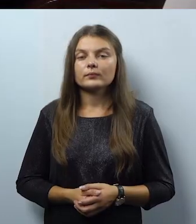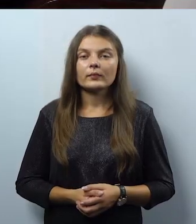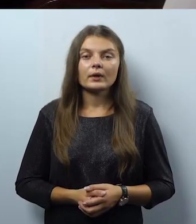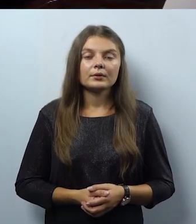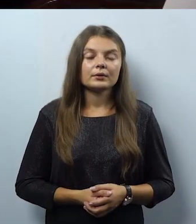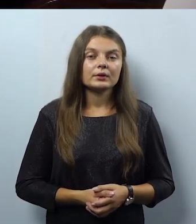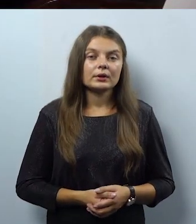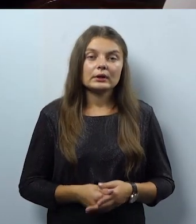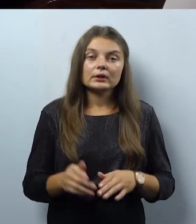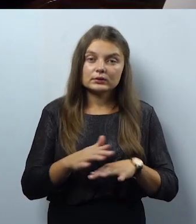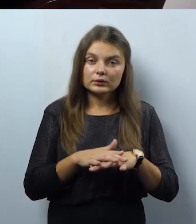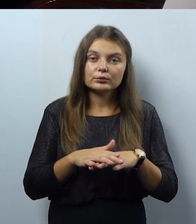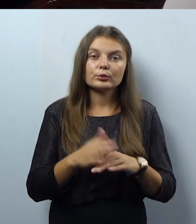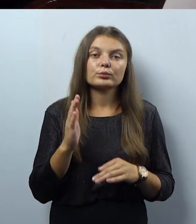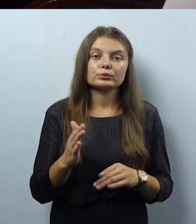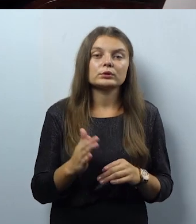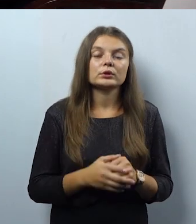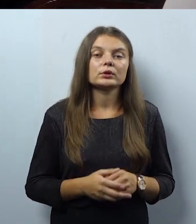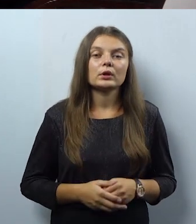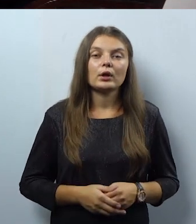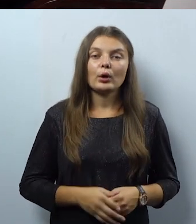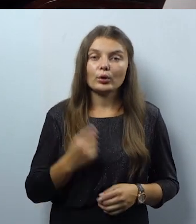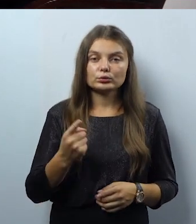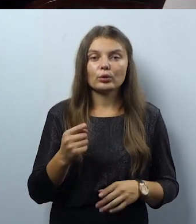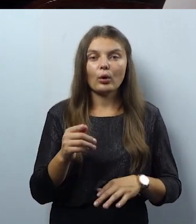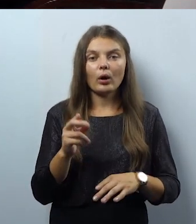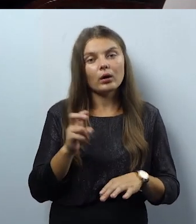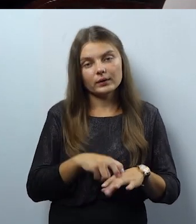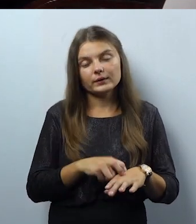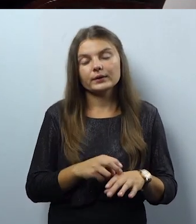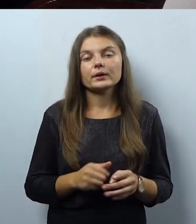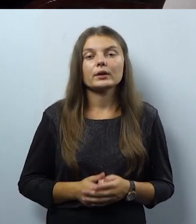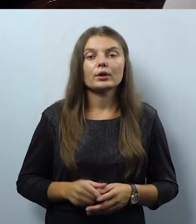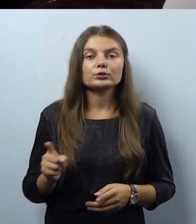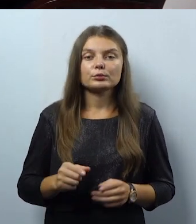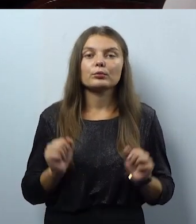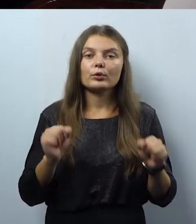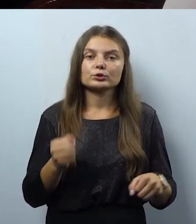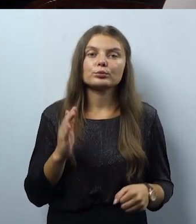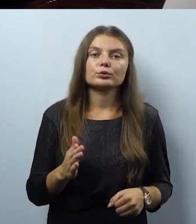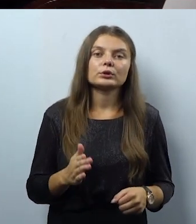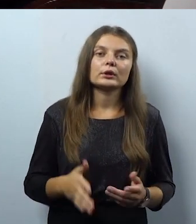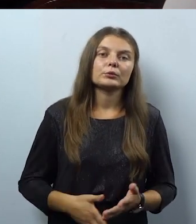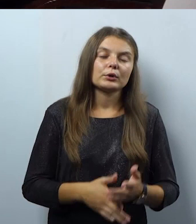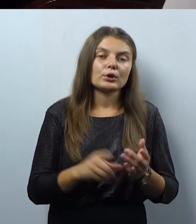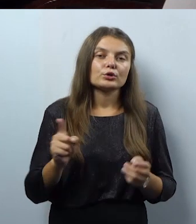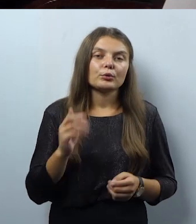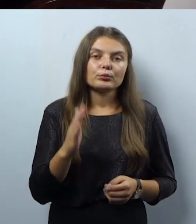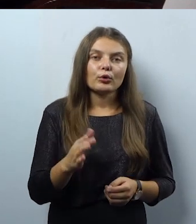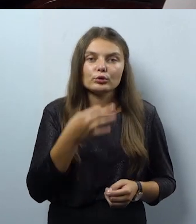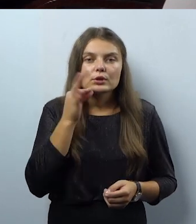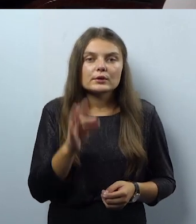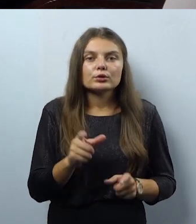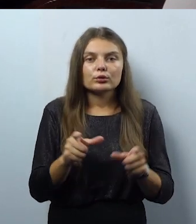так. Населення буде достатньо, тобто лікаря, ми вже теж про це думаємо, де ми маємо знайти фахівця для того, щоб